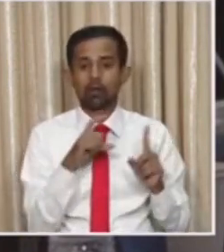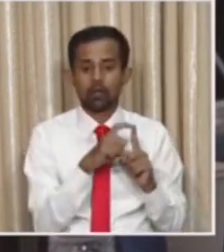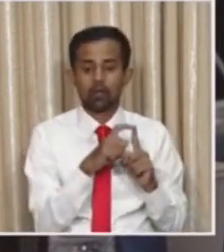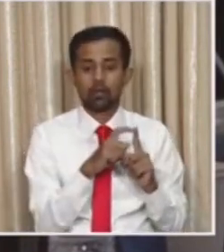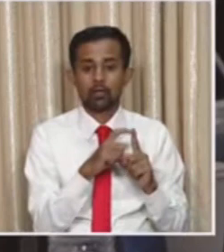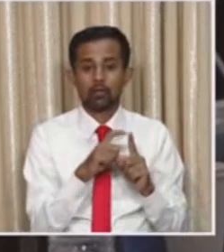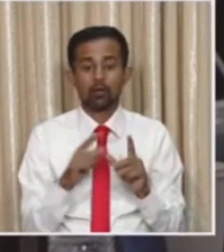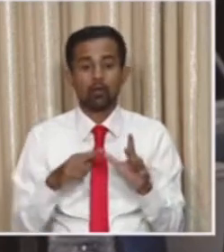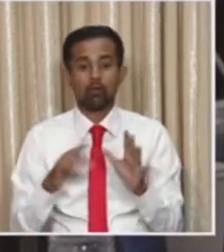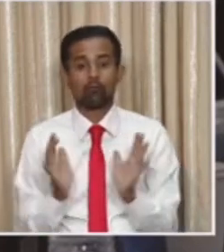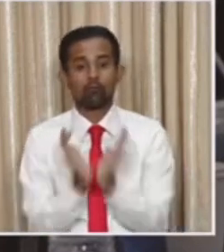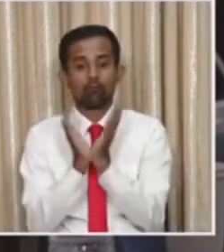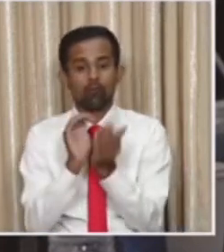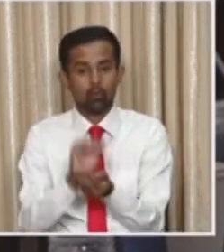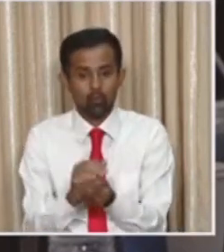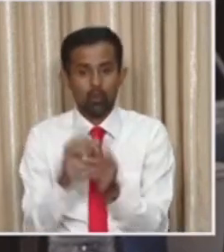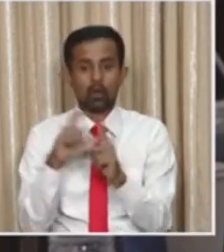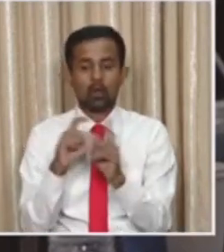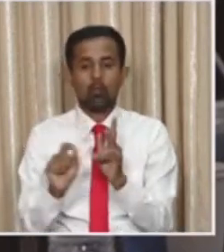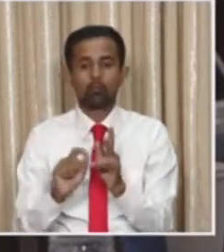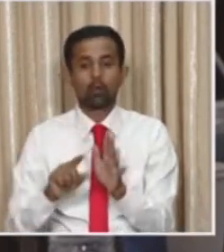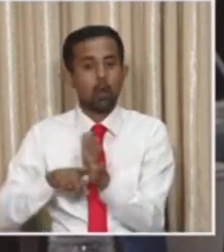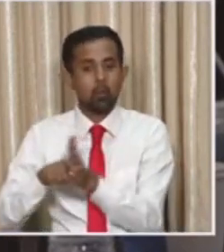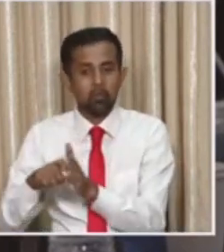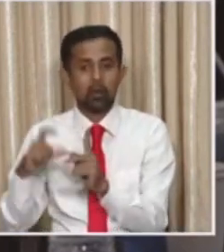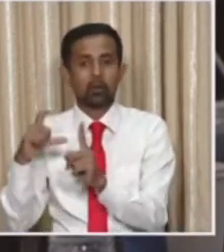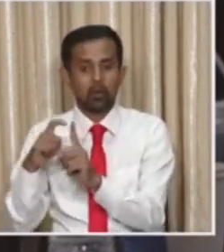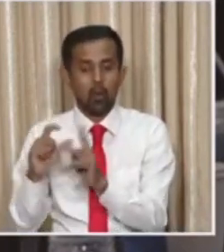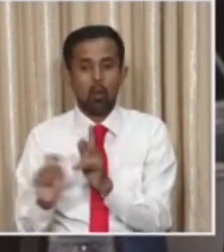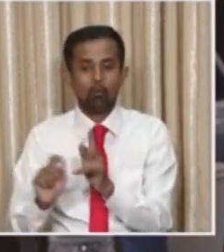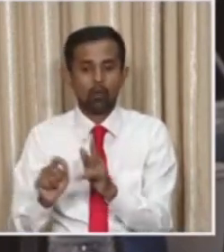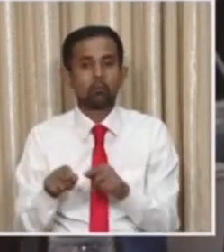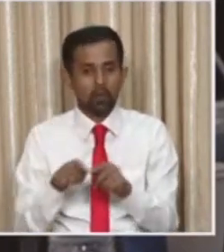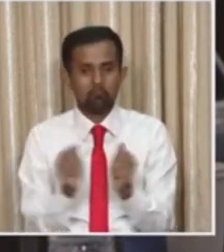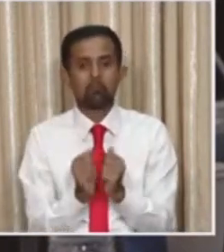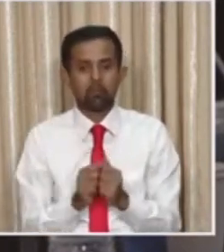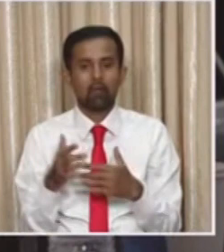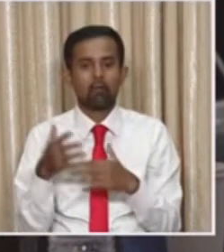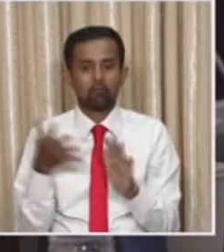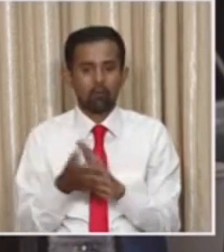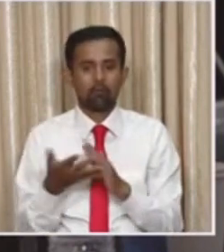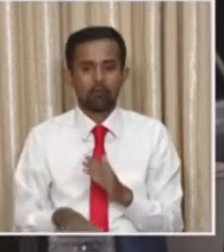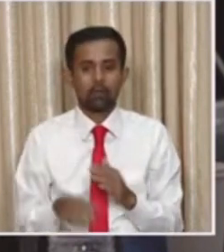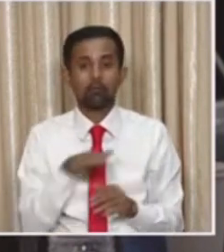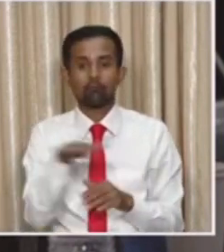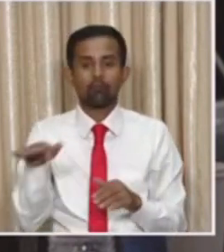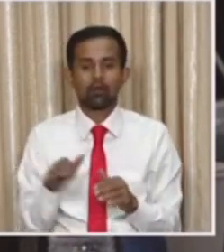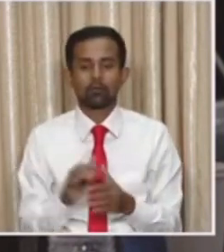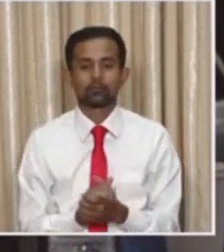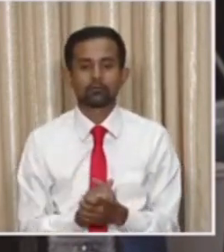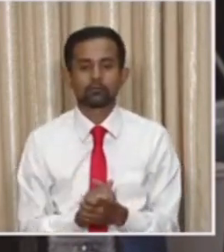திணைக்களம் போன்ற திணைக்களங்கள் ஊடாகத்தான் இவை மேற்கொள்ளப்படுகின்றன. ஆகவே இந்த இடத்திலே அங்கே பணியாற்றுகின்ற சாதாரண உத்தியோகத்தர்கள்